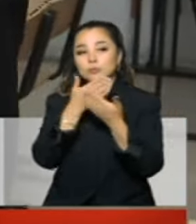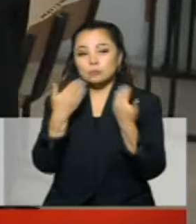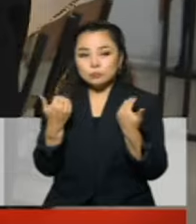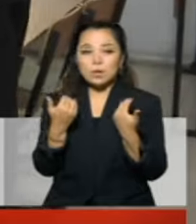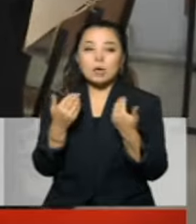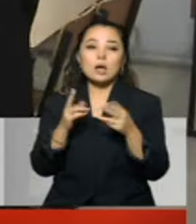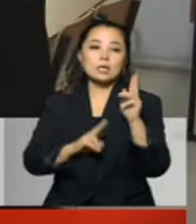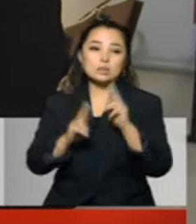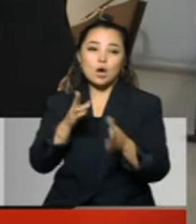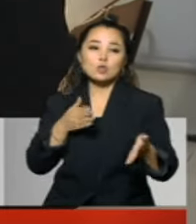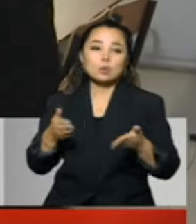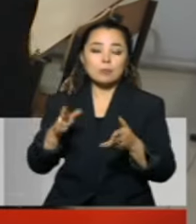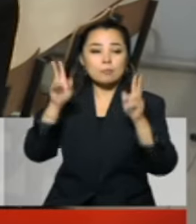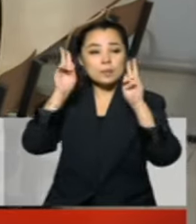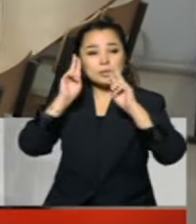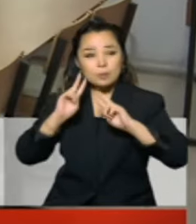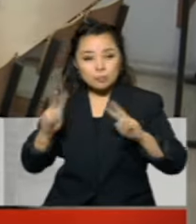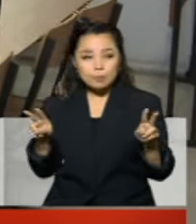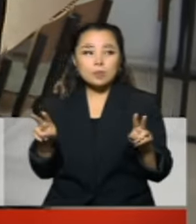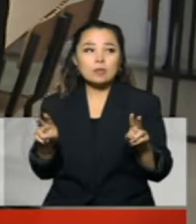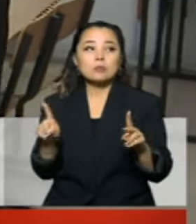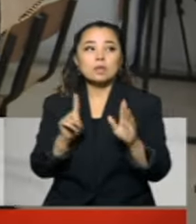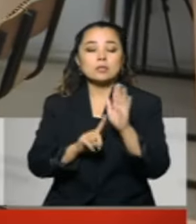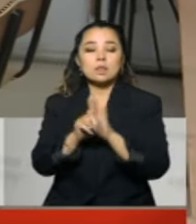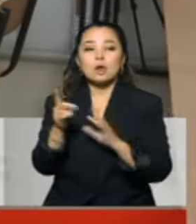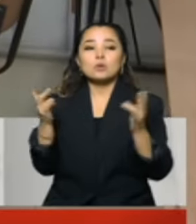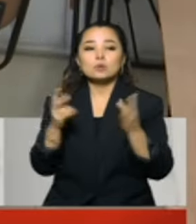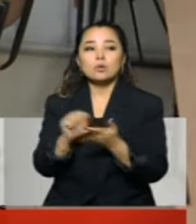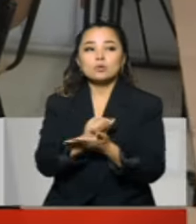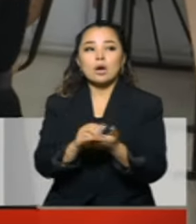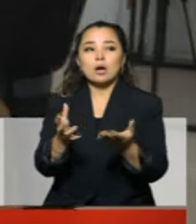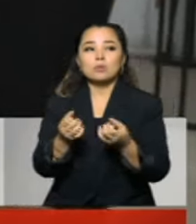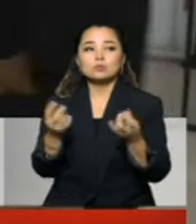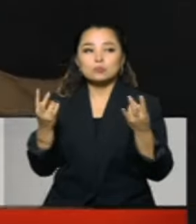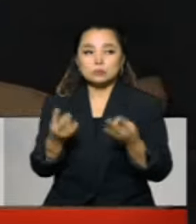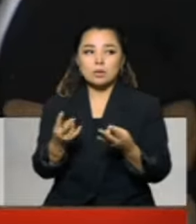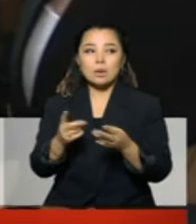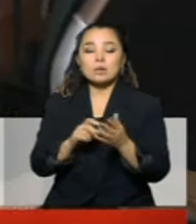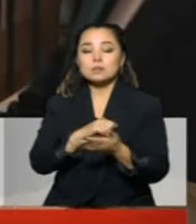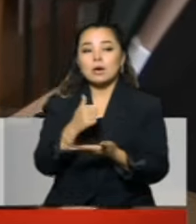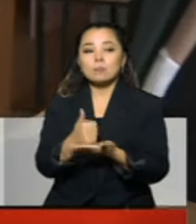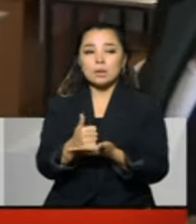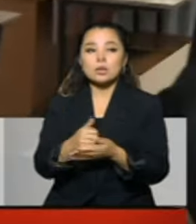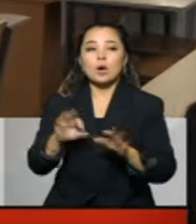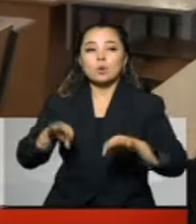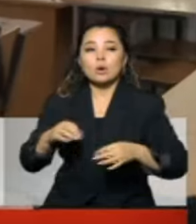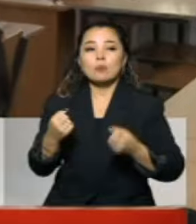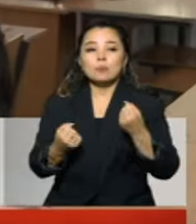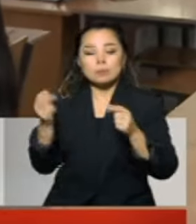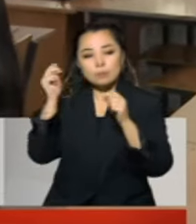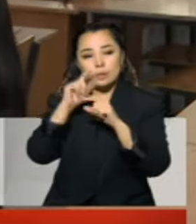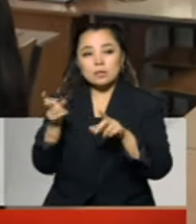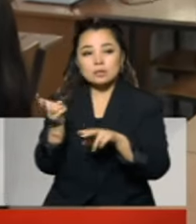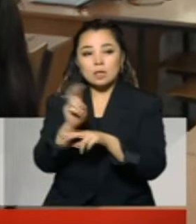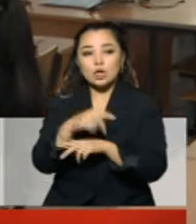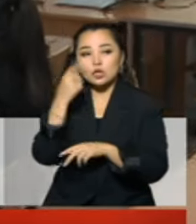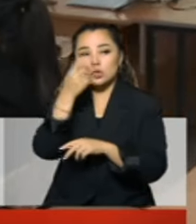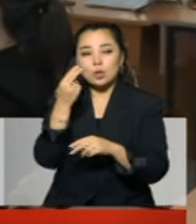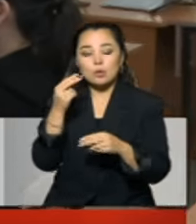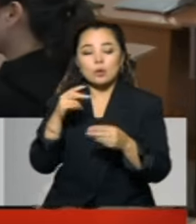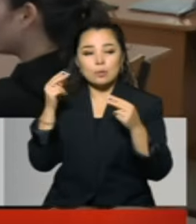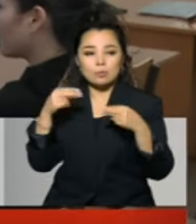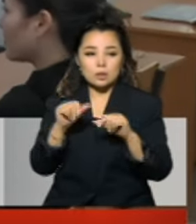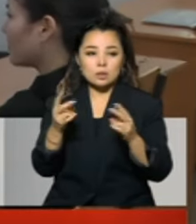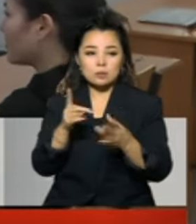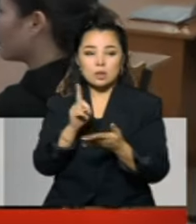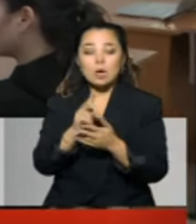жоқ, жол ережелерін білмеймін. Неден бастауым керек құжатталу үшін? Ең бастысы көлік мектебіне келгенде сізге жеке куәлік керек